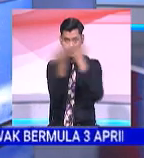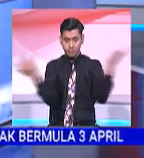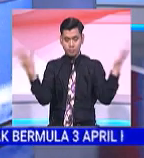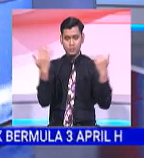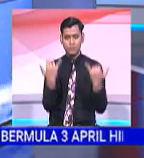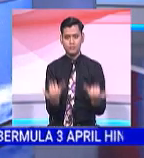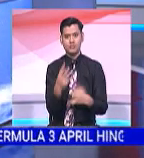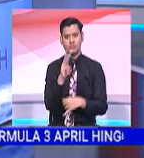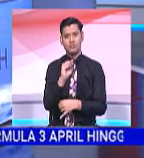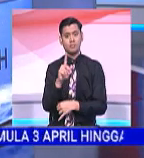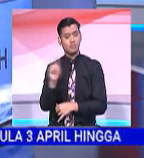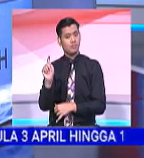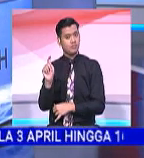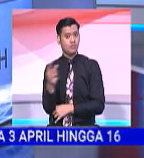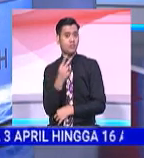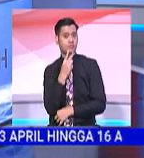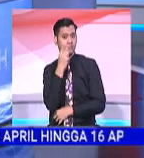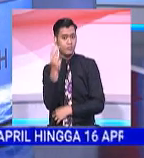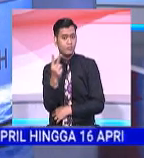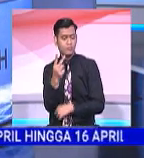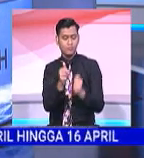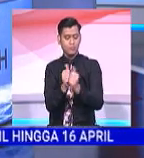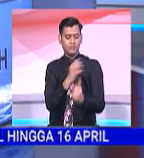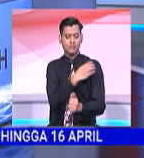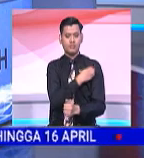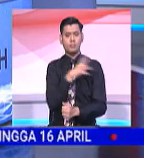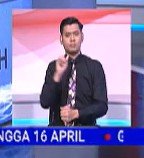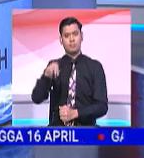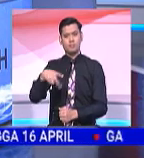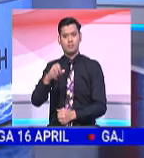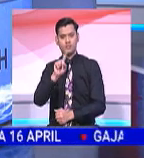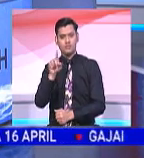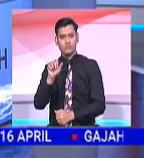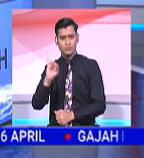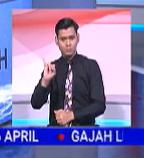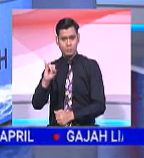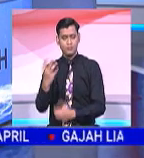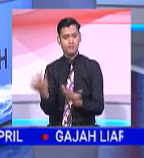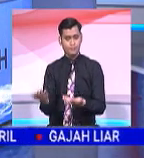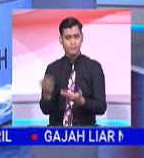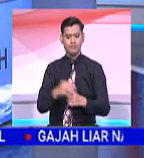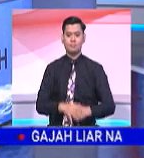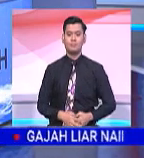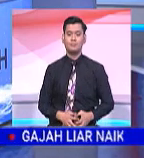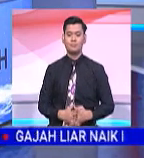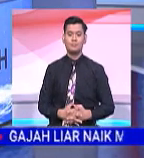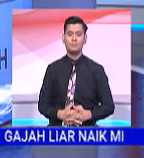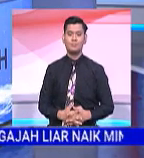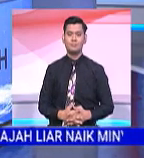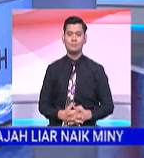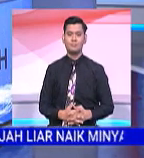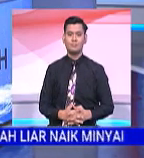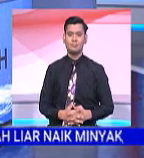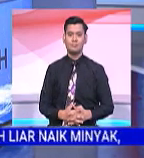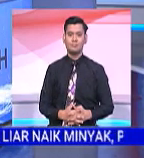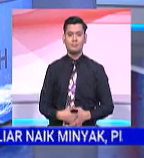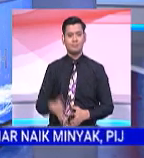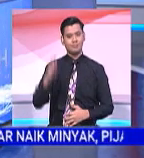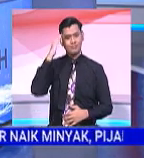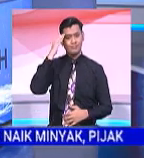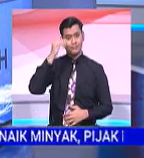Jumlah pendaftaran program imunisasi itu adalah sebanyak 32% daripada mereka yang layak. Mengikut